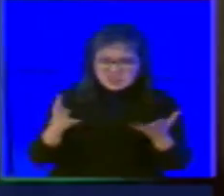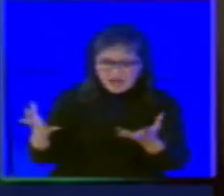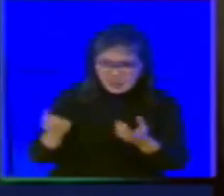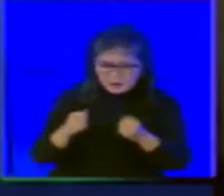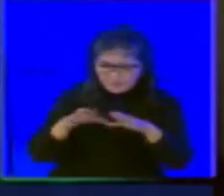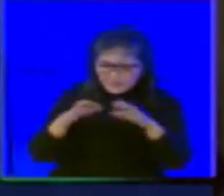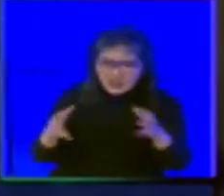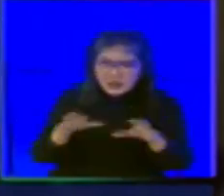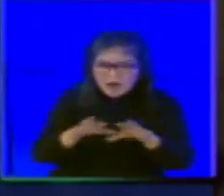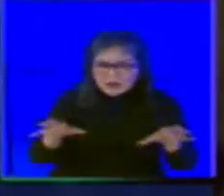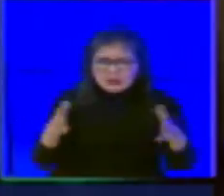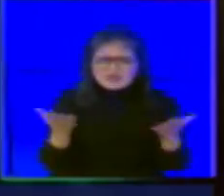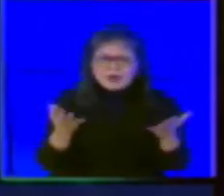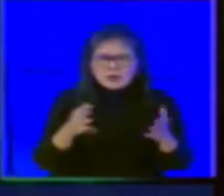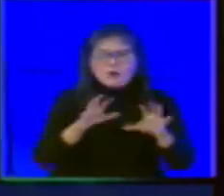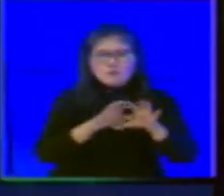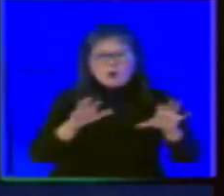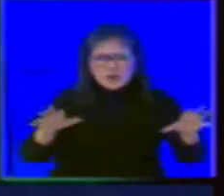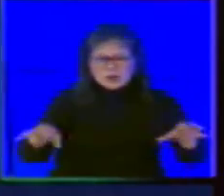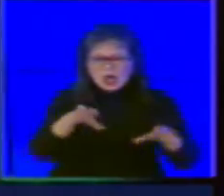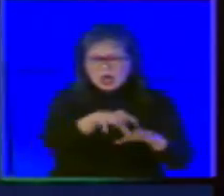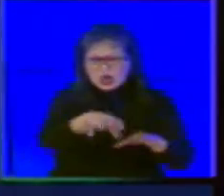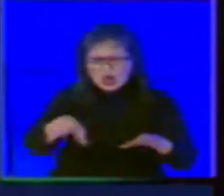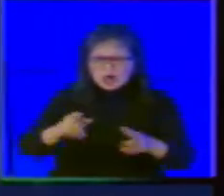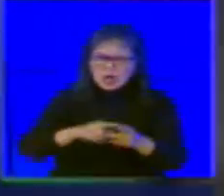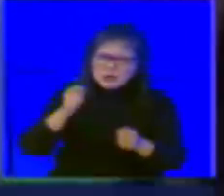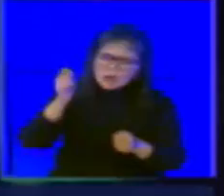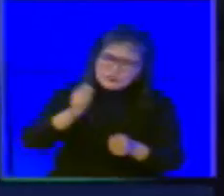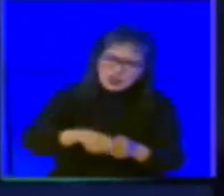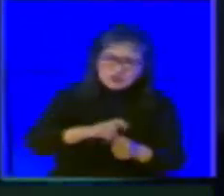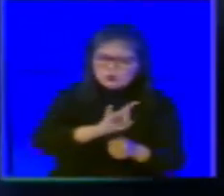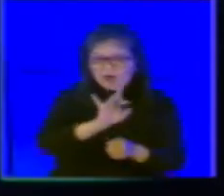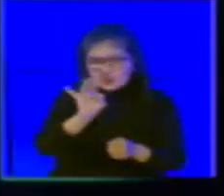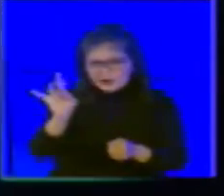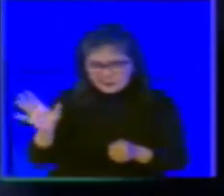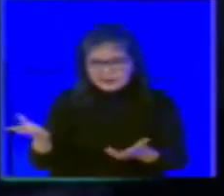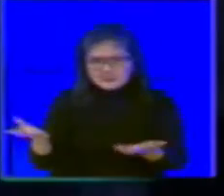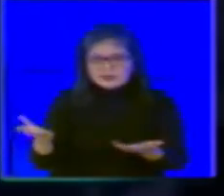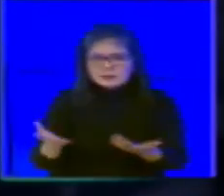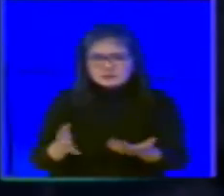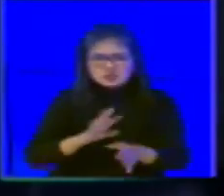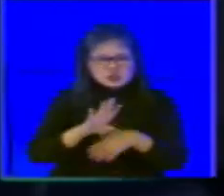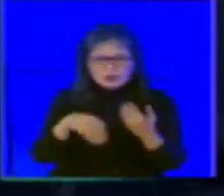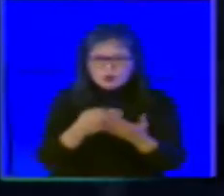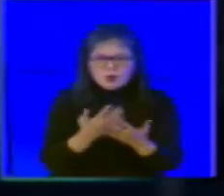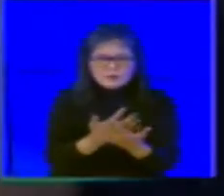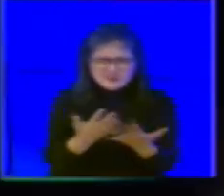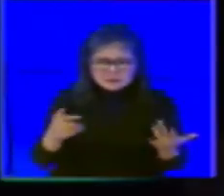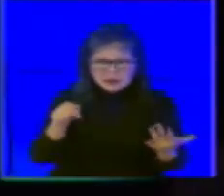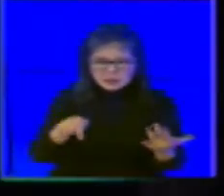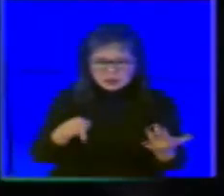daerah, Pak. Dari Palu. Dari Palu kau tampung semua ke sini? Iya. Seluruh masker yang telah ditimbun disita